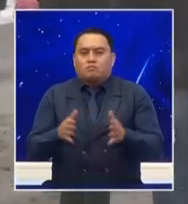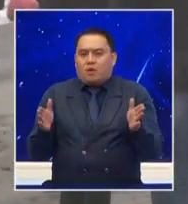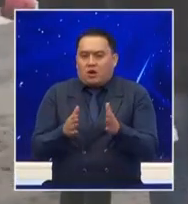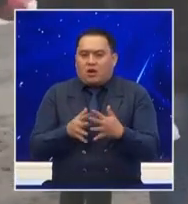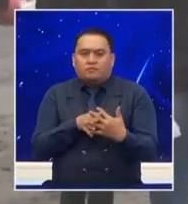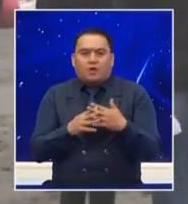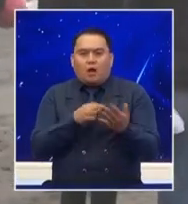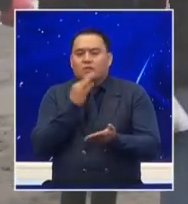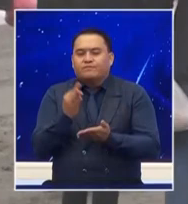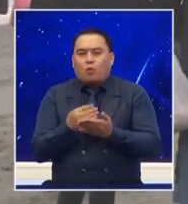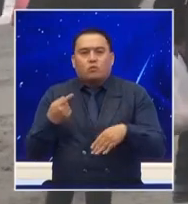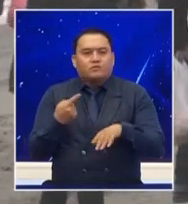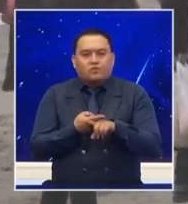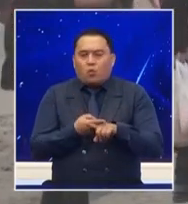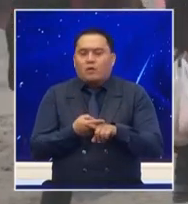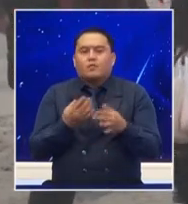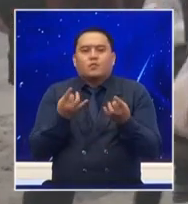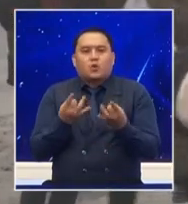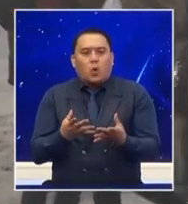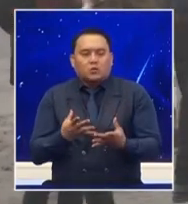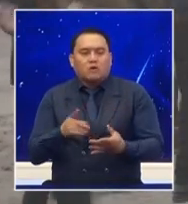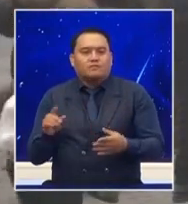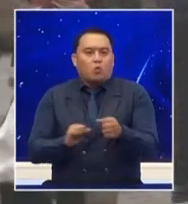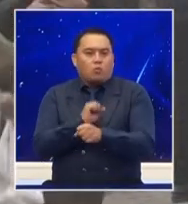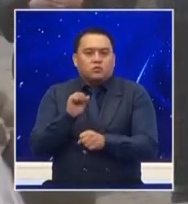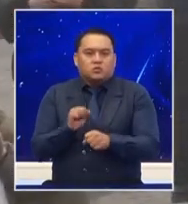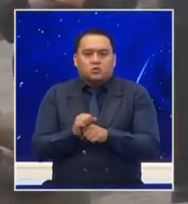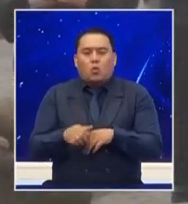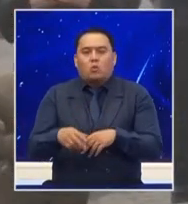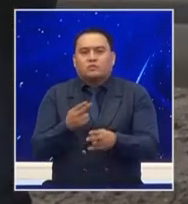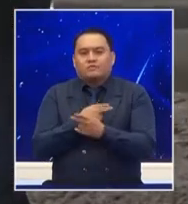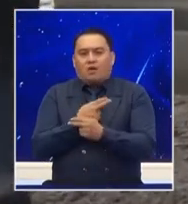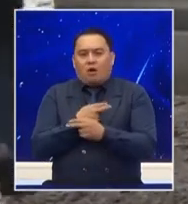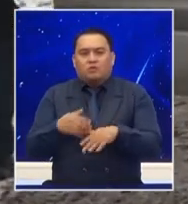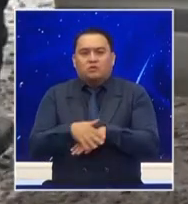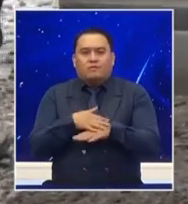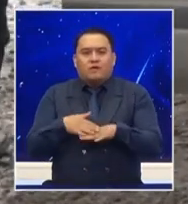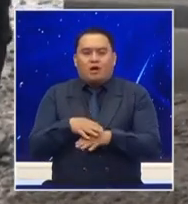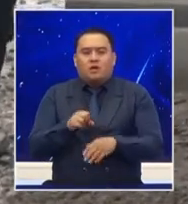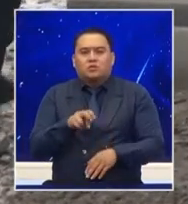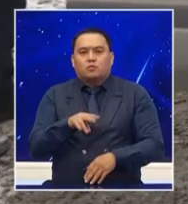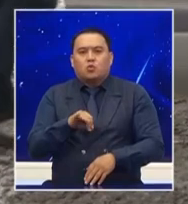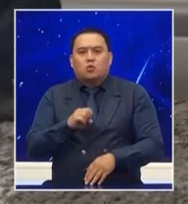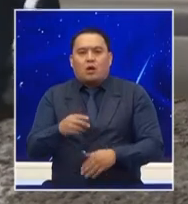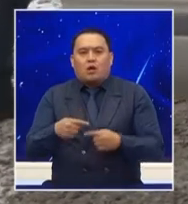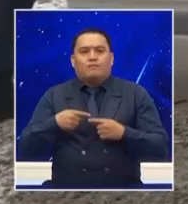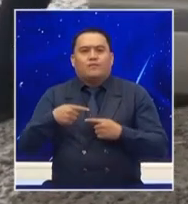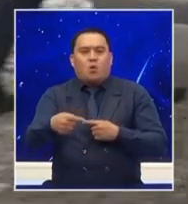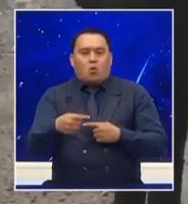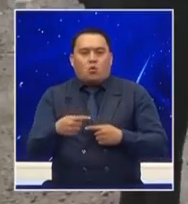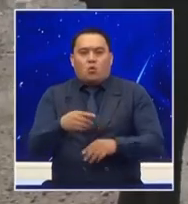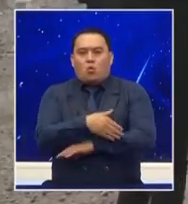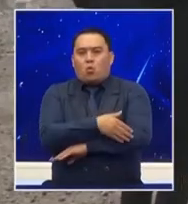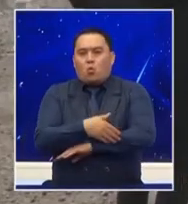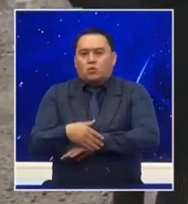поселка? Ответ на этот вопрос прост. Все дело в скоплении дачи населенных пунктов вдоль Ашыбулака. Тянущиеся сквозь одну